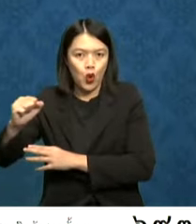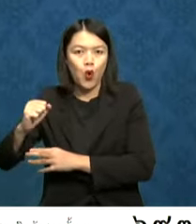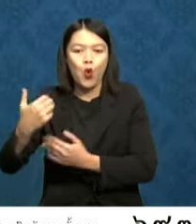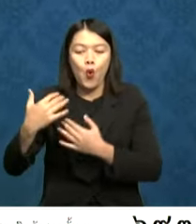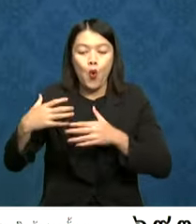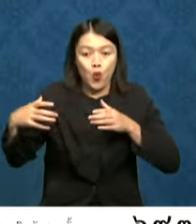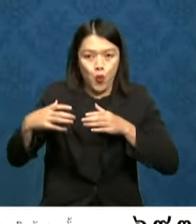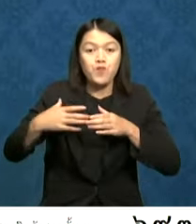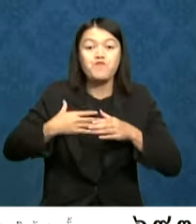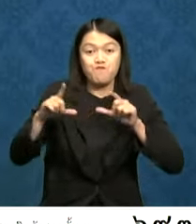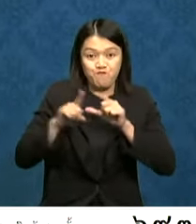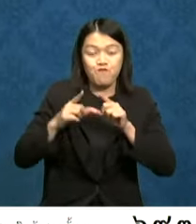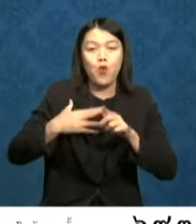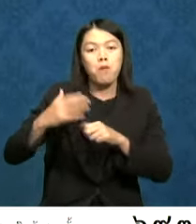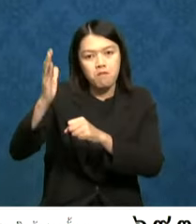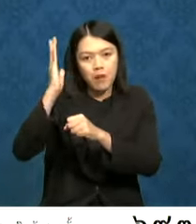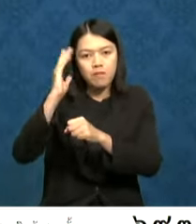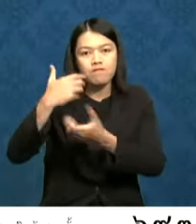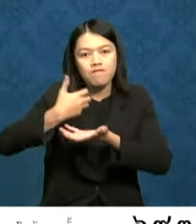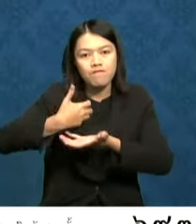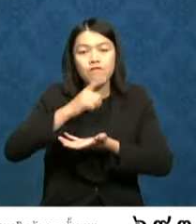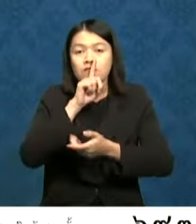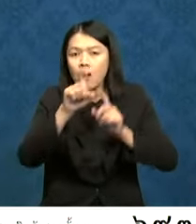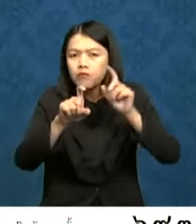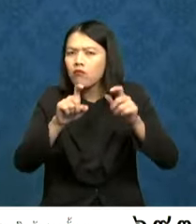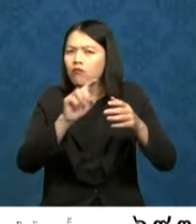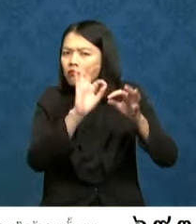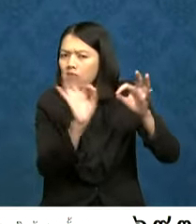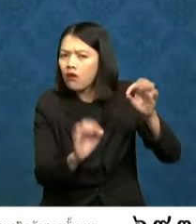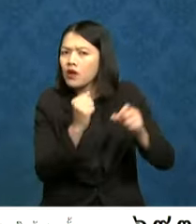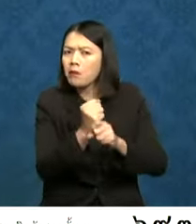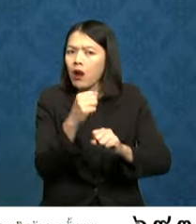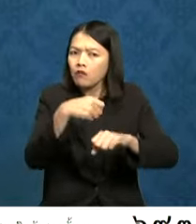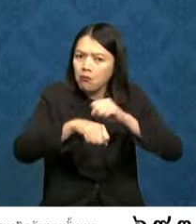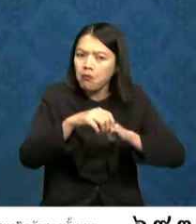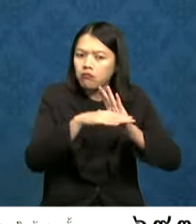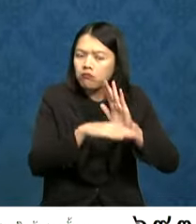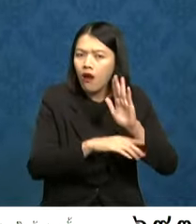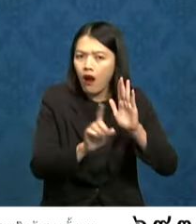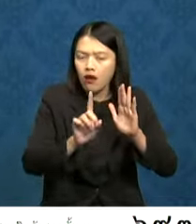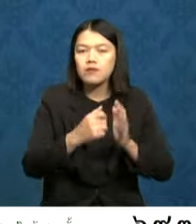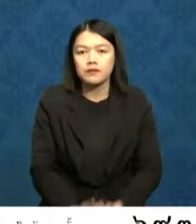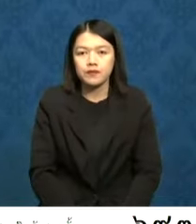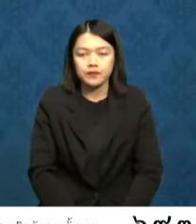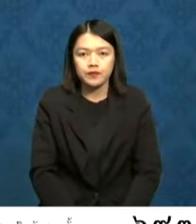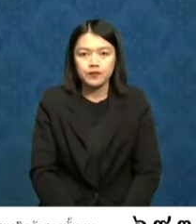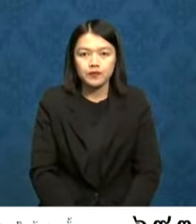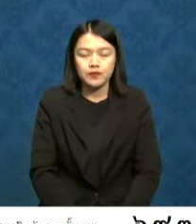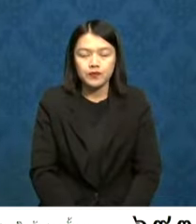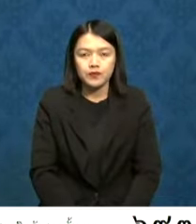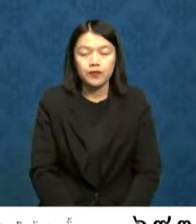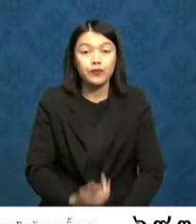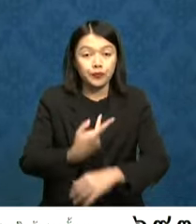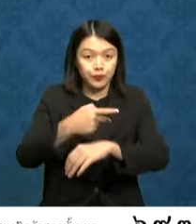พรรคของผมอีกหลายท่านที่จะลุกขึ้นมาตั้งคำถามถึงรายละเอียดในการการดำเนินนโยบายเร่งด่วนเหล่านี้ครับท่านดาน